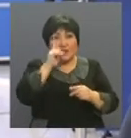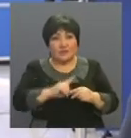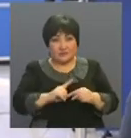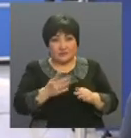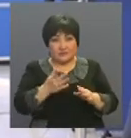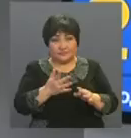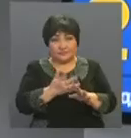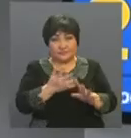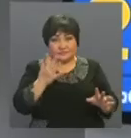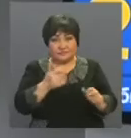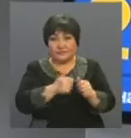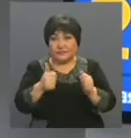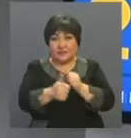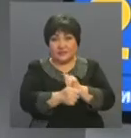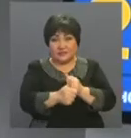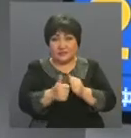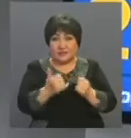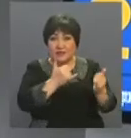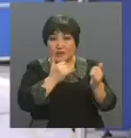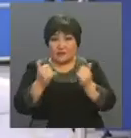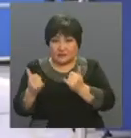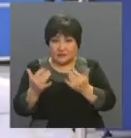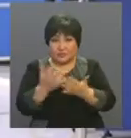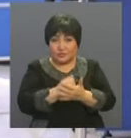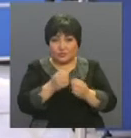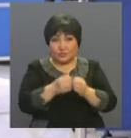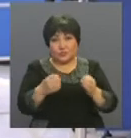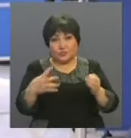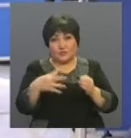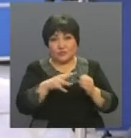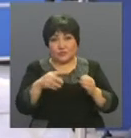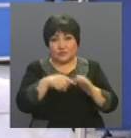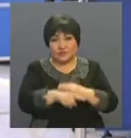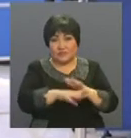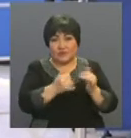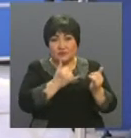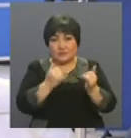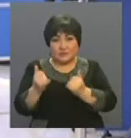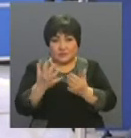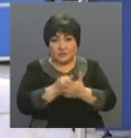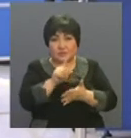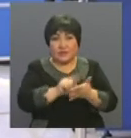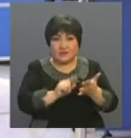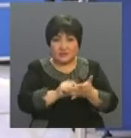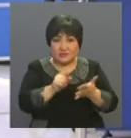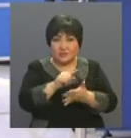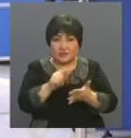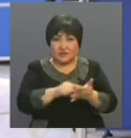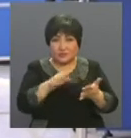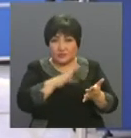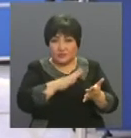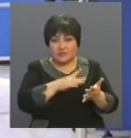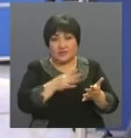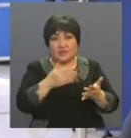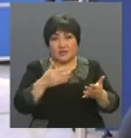кезексіз қызмет алу. 10-15 минуттың ішінде барлық қызметтерді алып кету. Пенсия сұрақтары болсын, мынау сәлемдеме